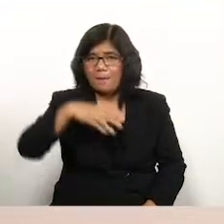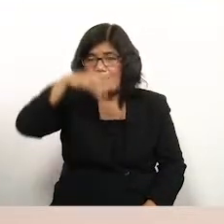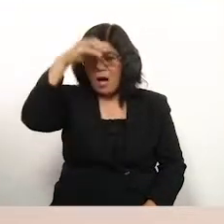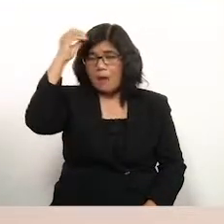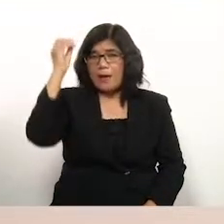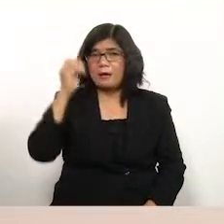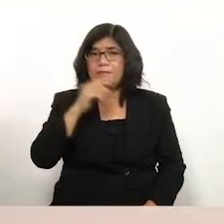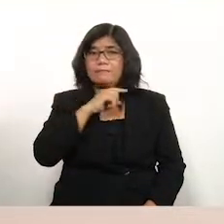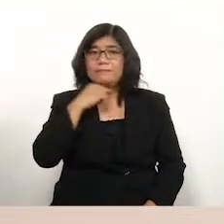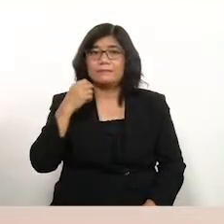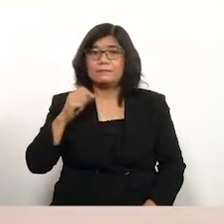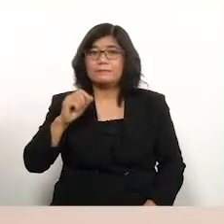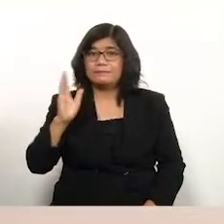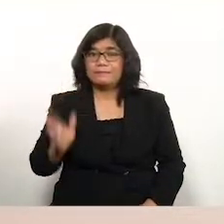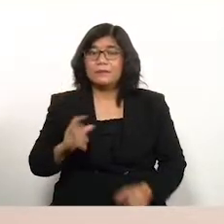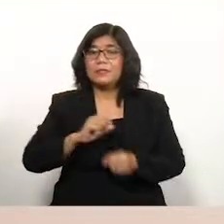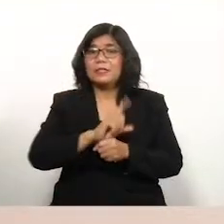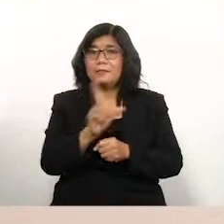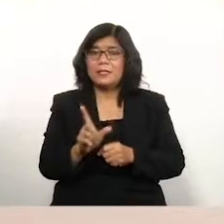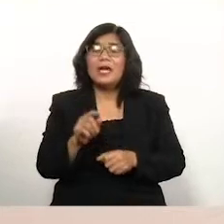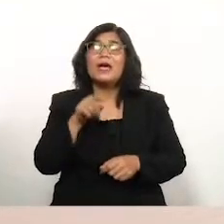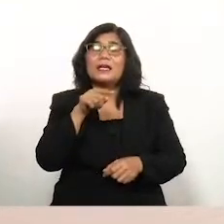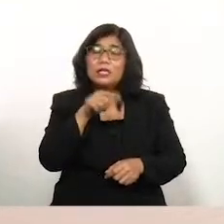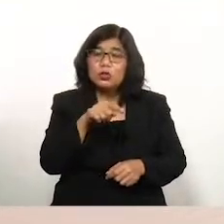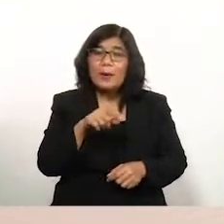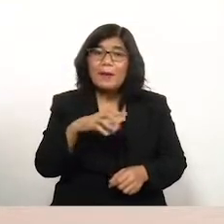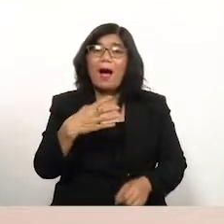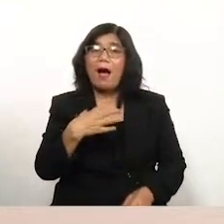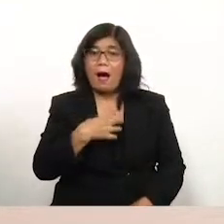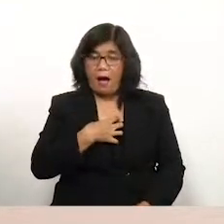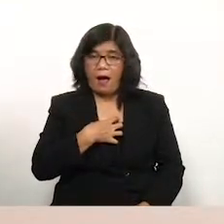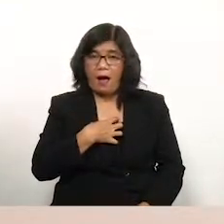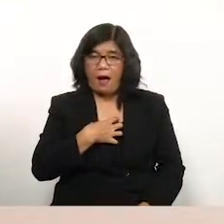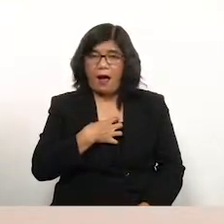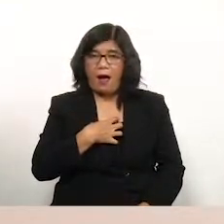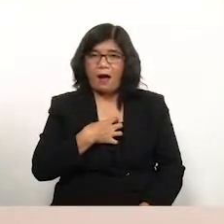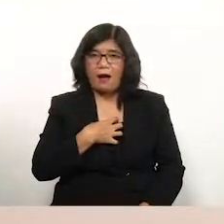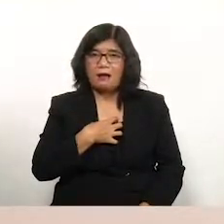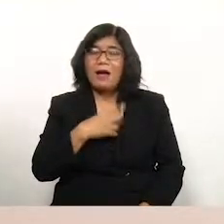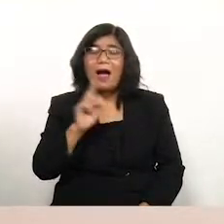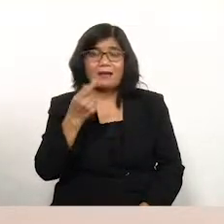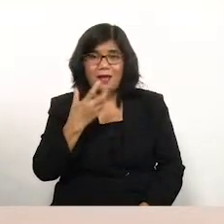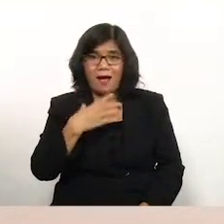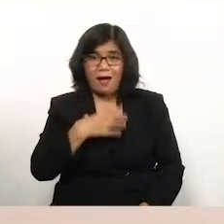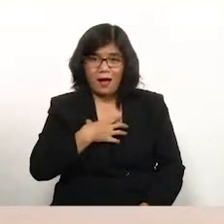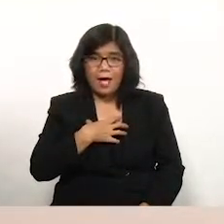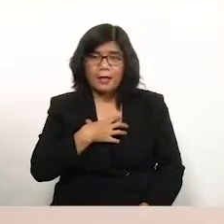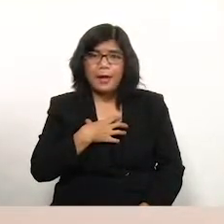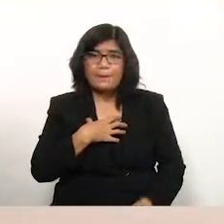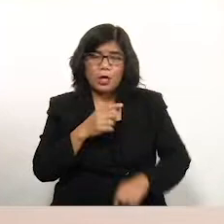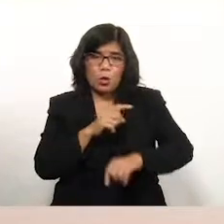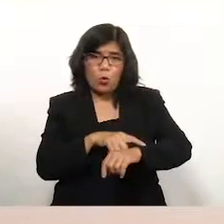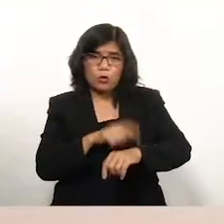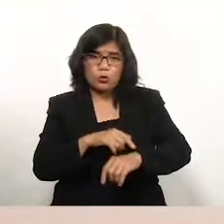saya dia memang ada-ada kali saya bilang bukan hanya hak ini dia memang hanyalah a Temple